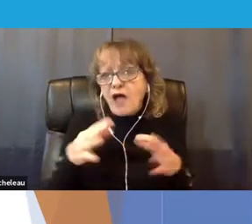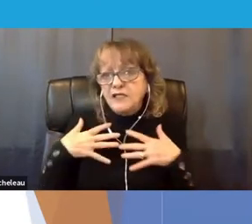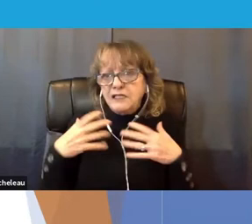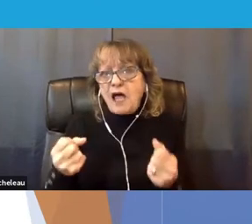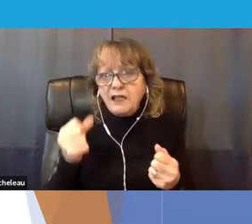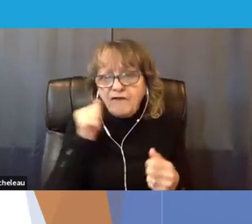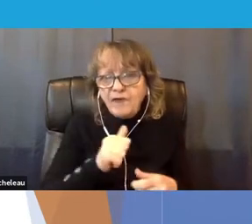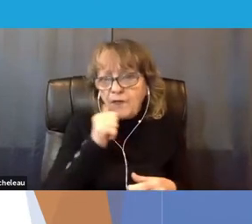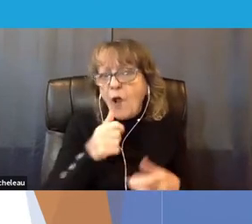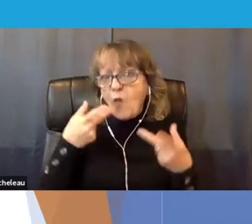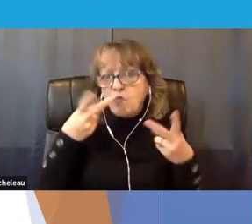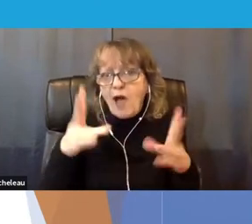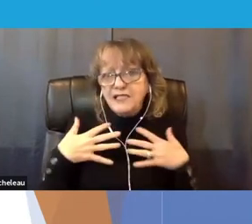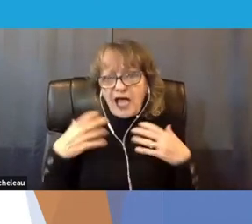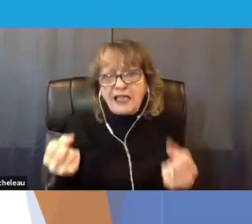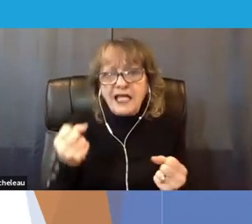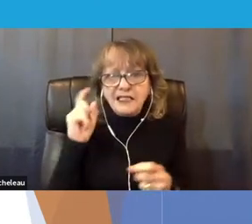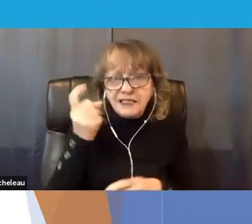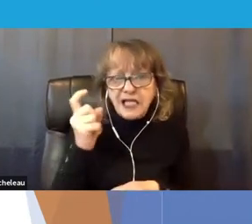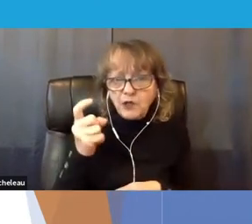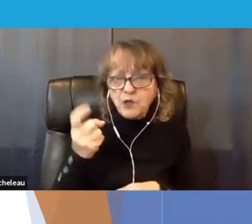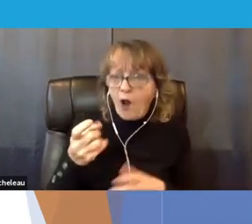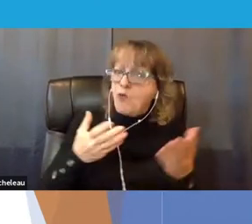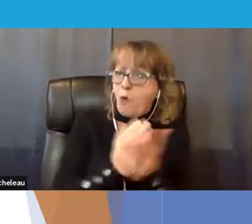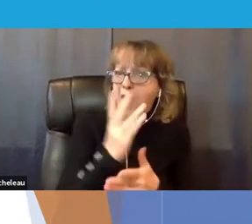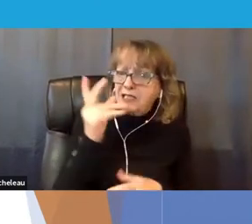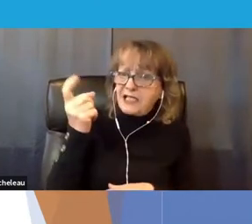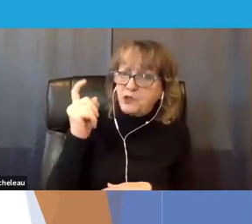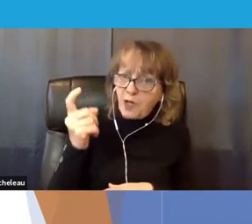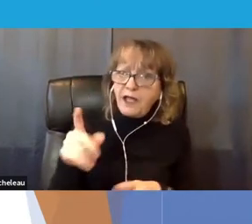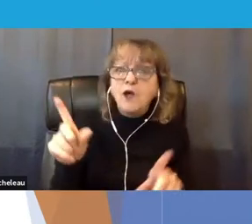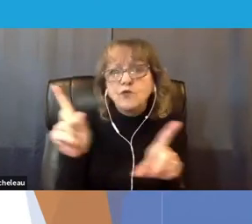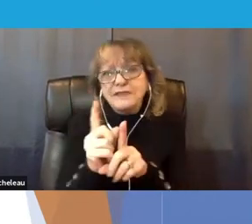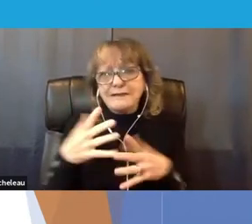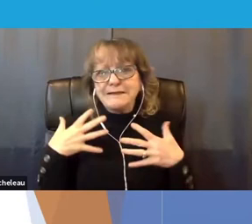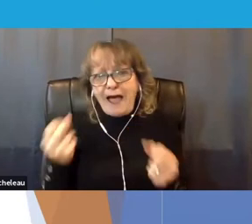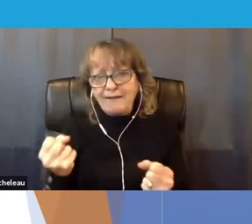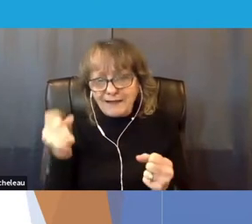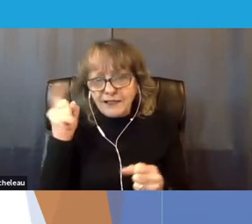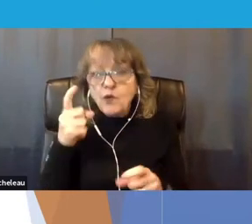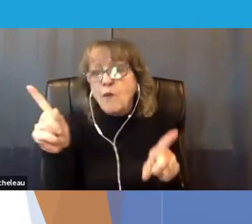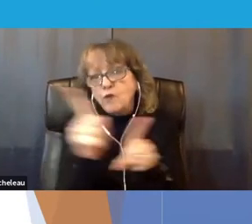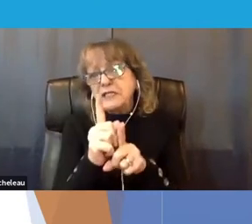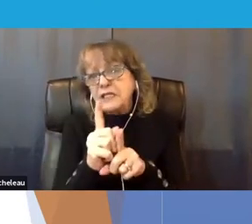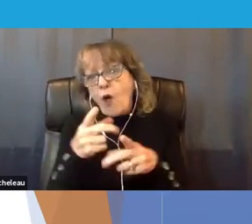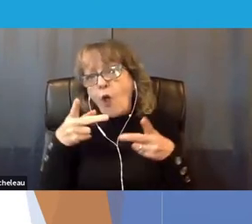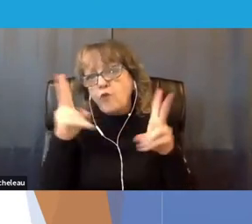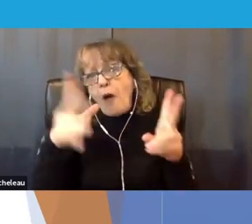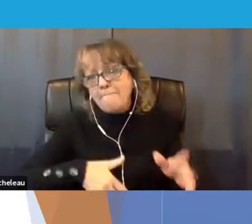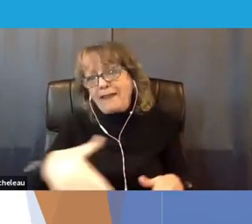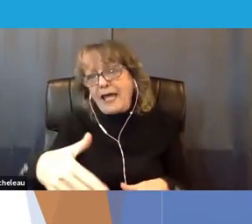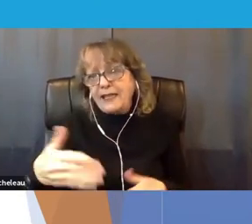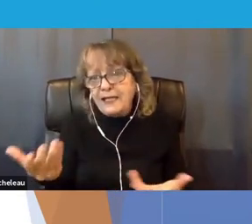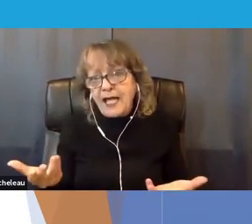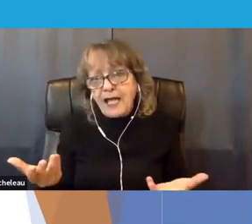à la santé sexuelle et reproductive, droit à la maternité. Ce sont là